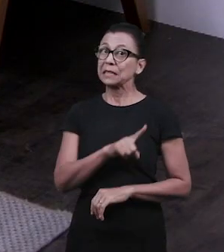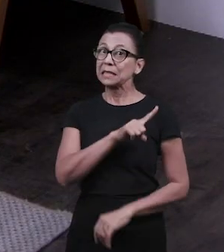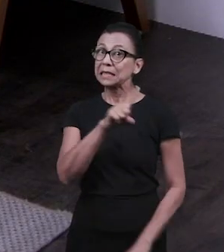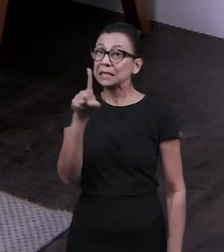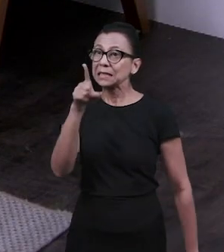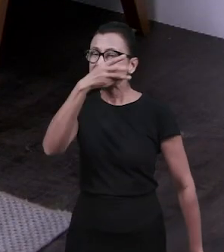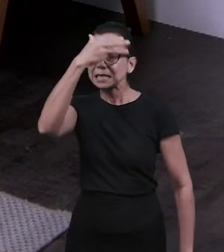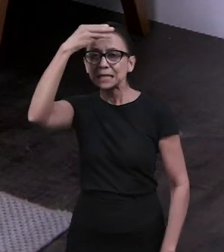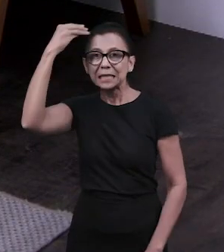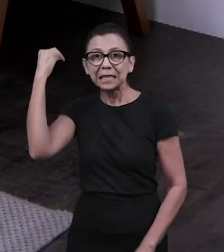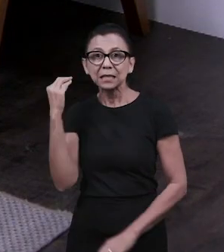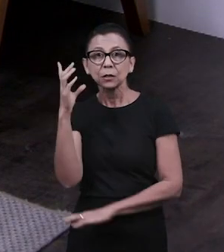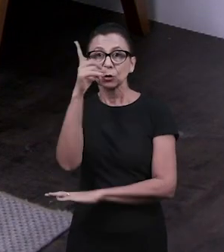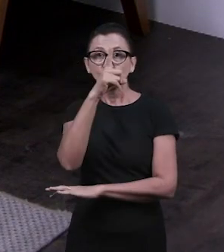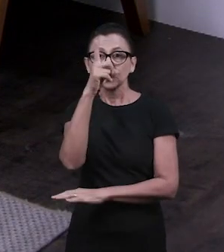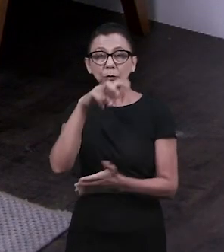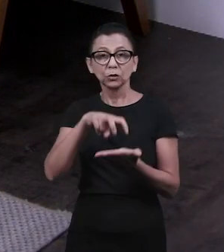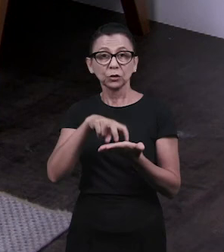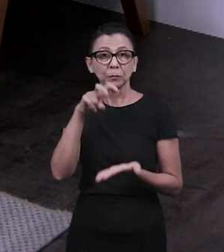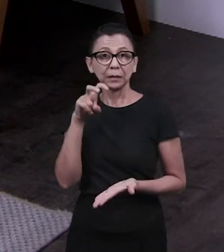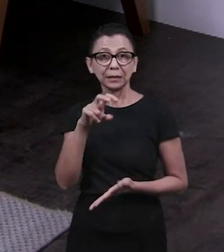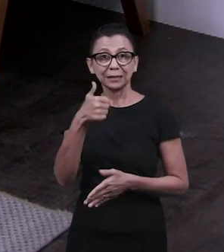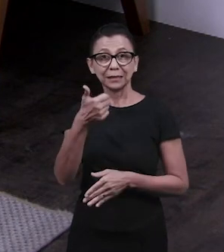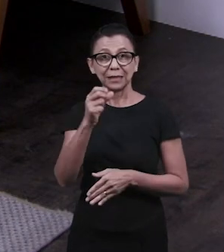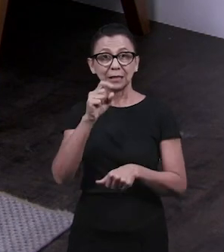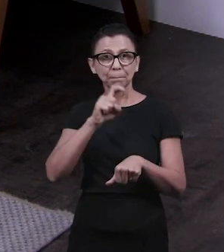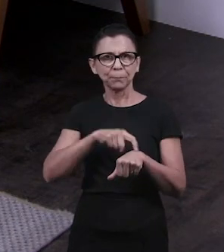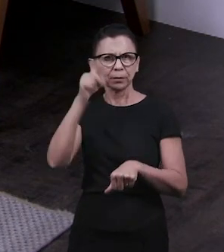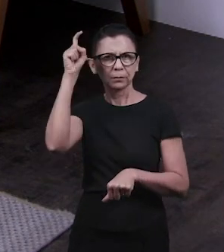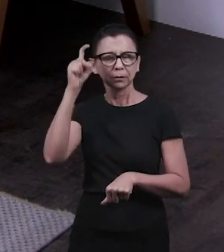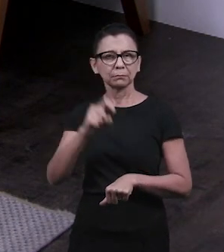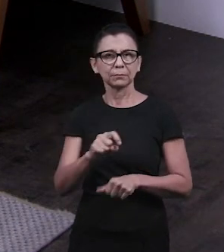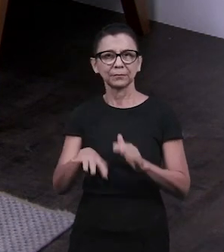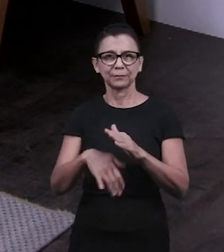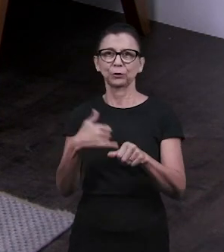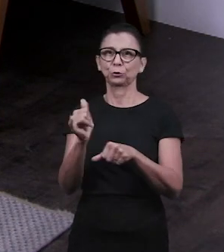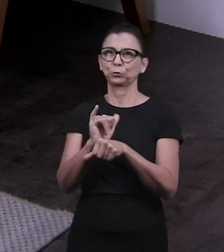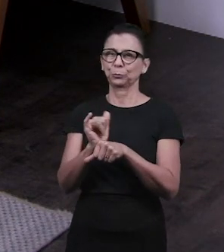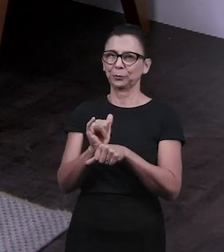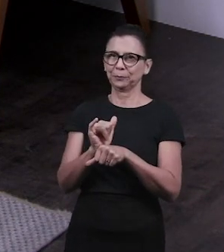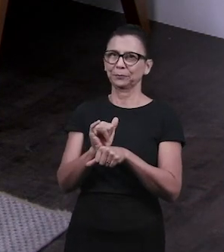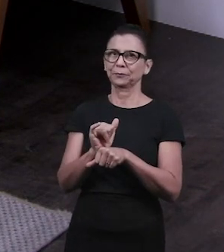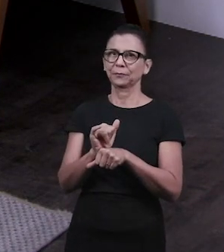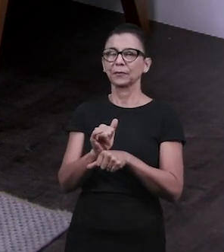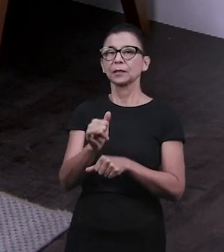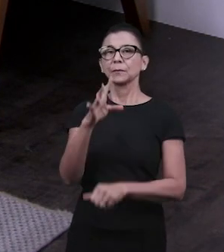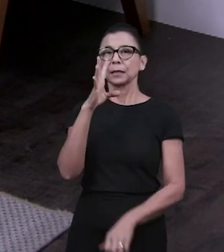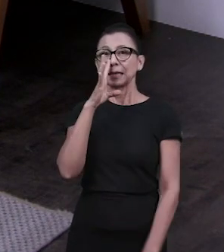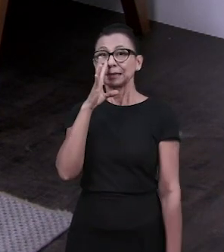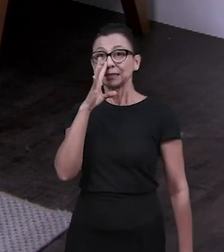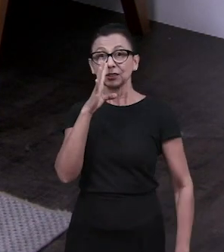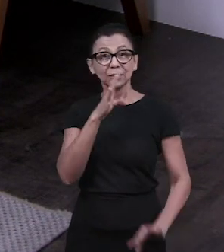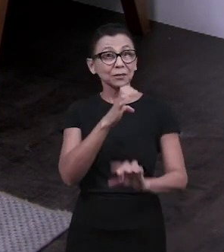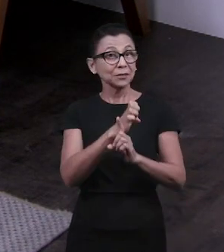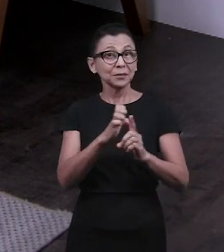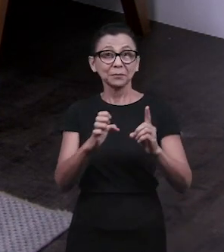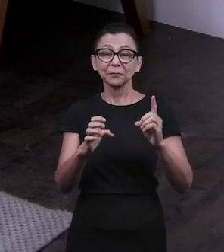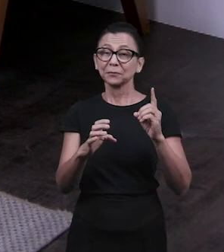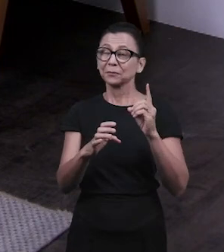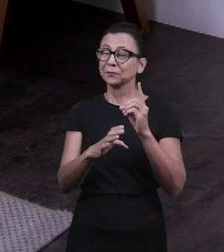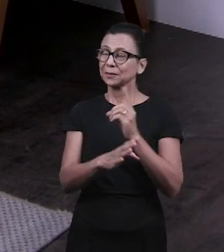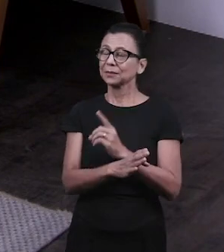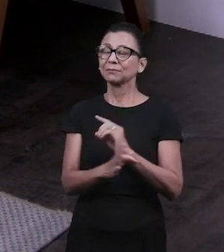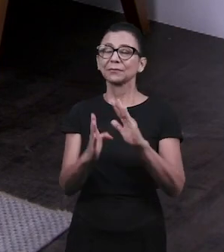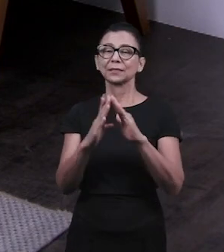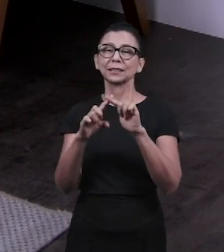Et n'oubliez pas, tous les dimanches matin à 10h, ponctuellement, notre canal YouTube, vous assistez à l'école biblique